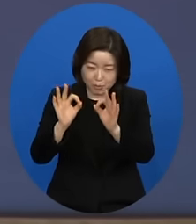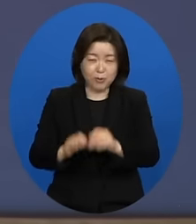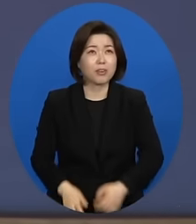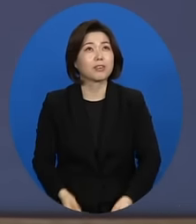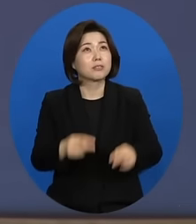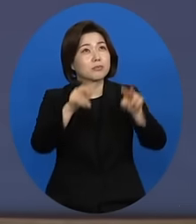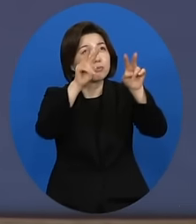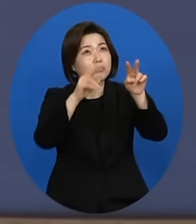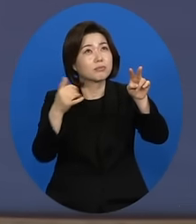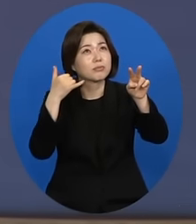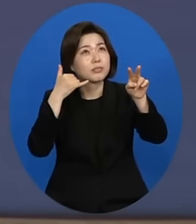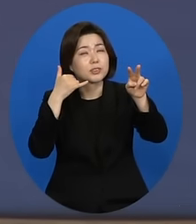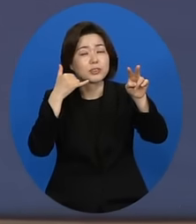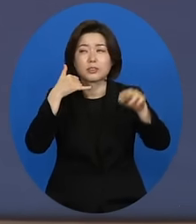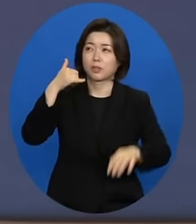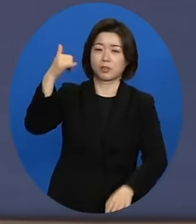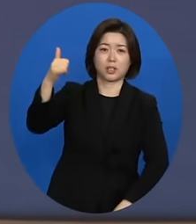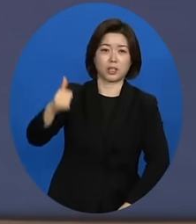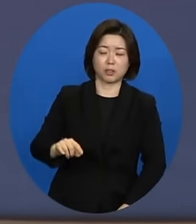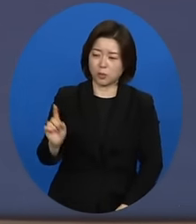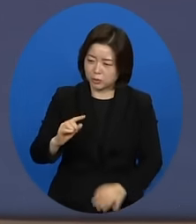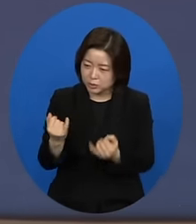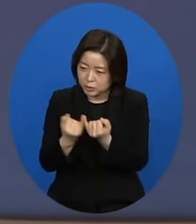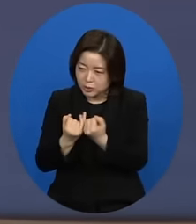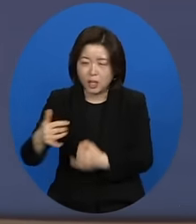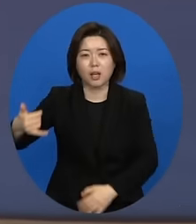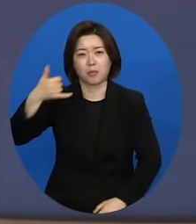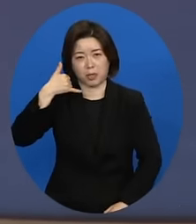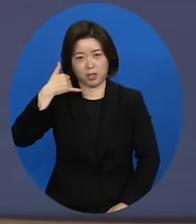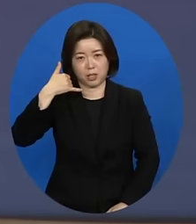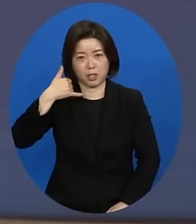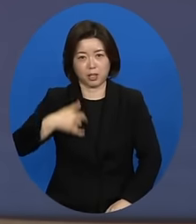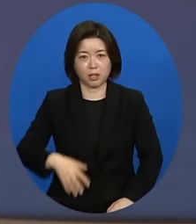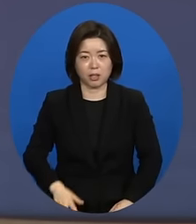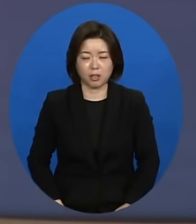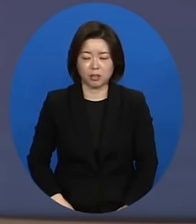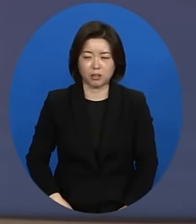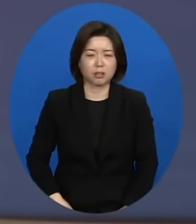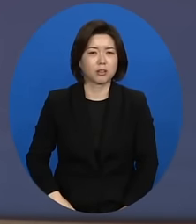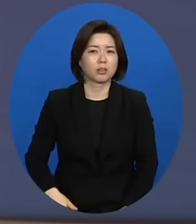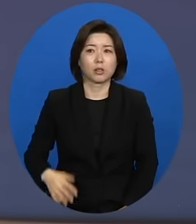했는데 웬 여자가 받더라고. 누군지 모르겠어요. 저 누굽니다.